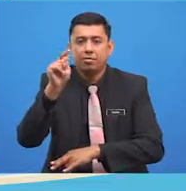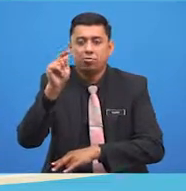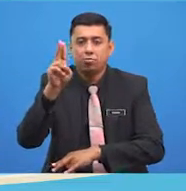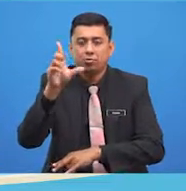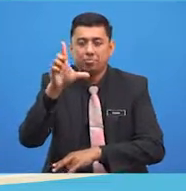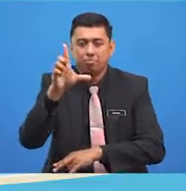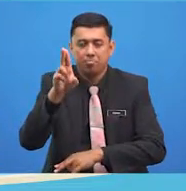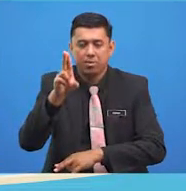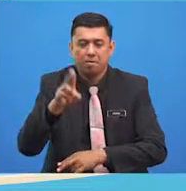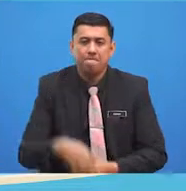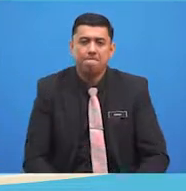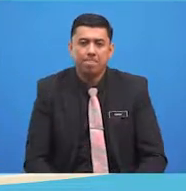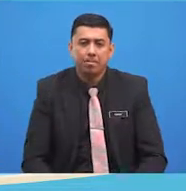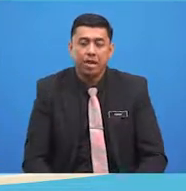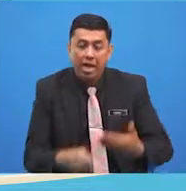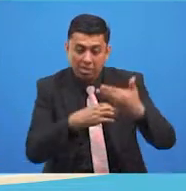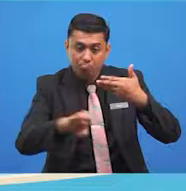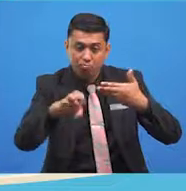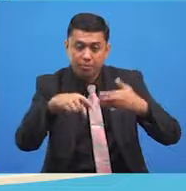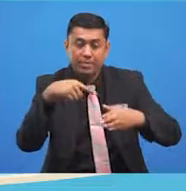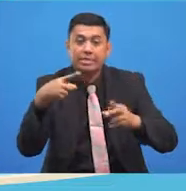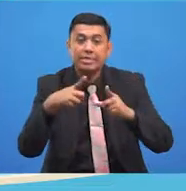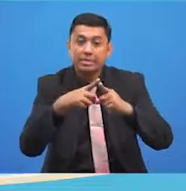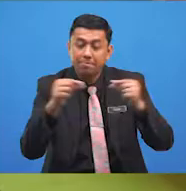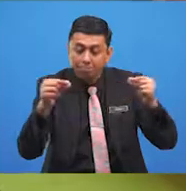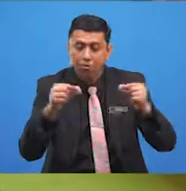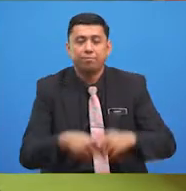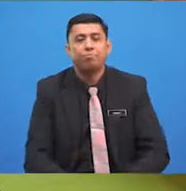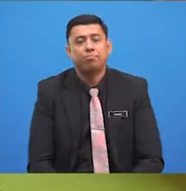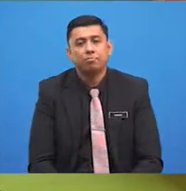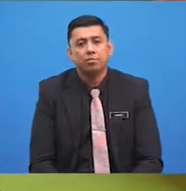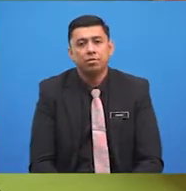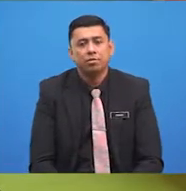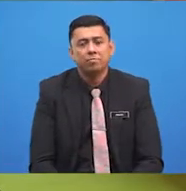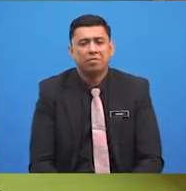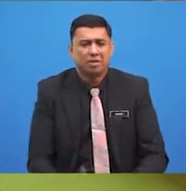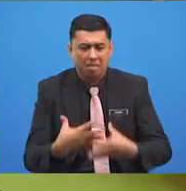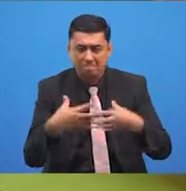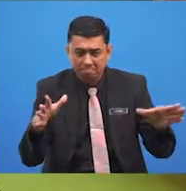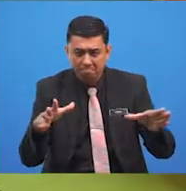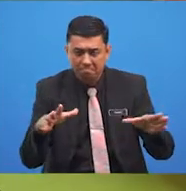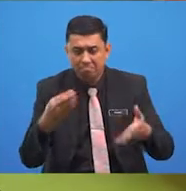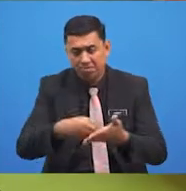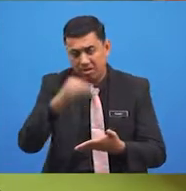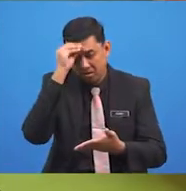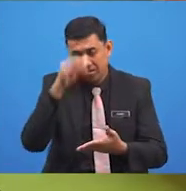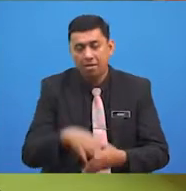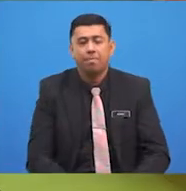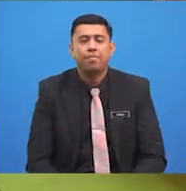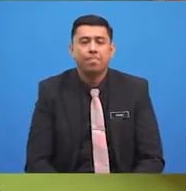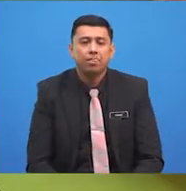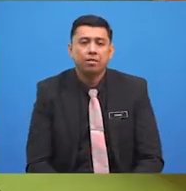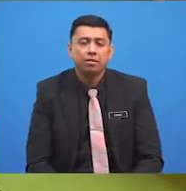diekspor ke Jepun melalui pelabuhan Bintulu. Murid-murid, kita telah selesai mempelajari tajuk Bab